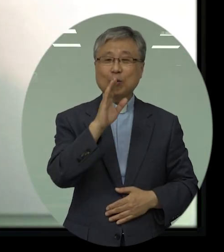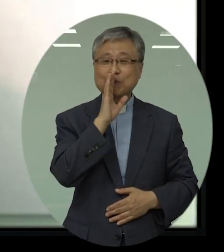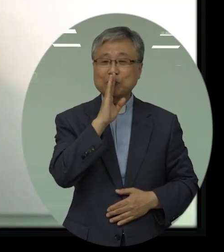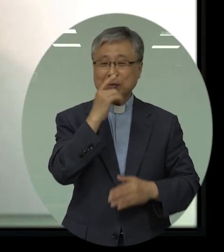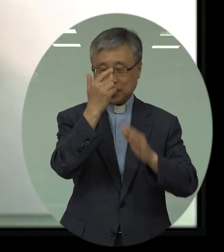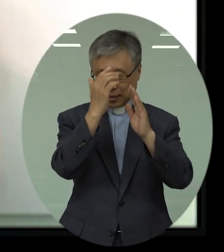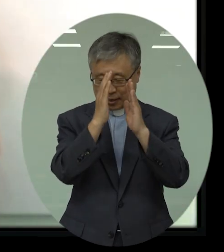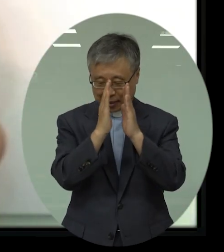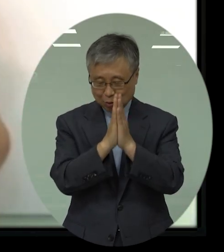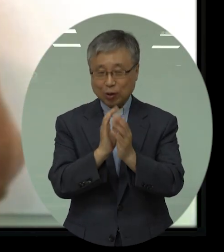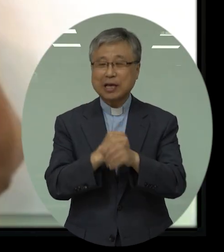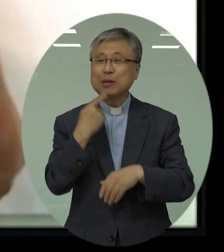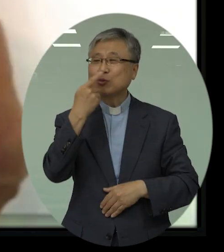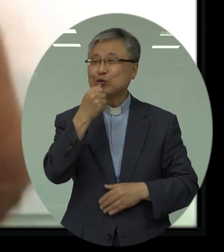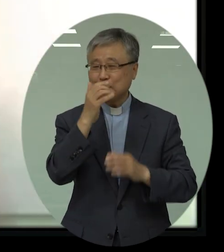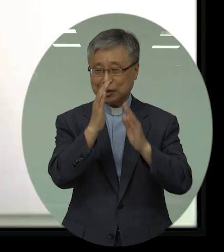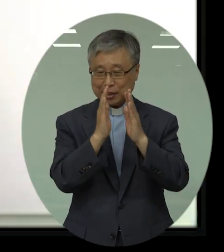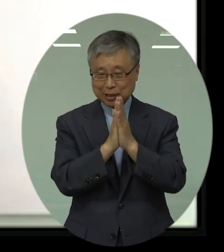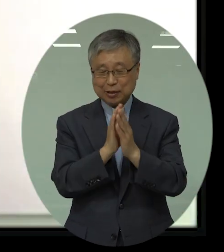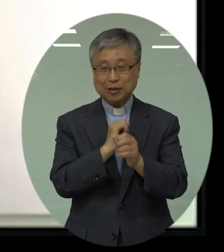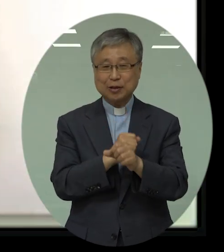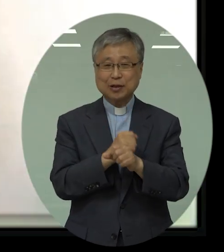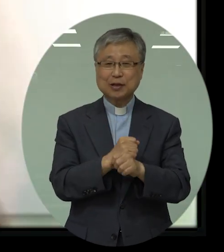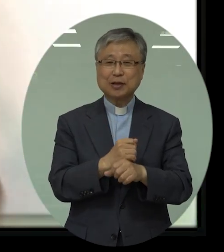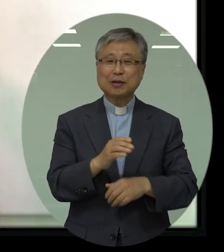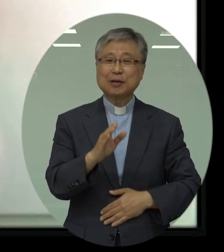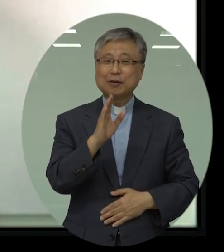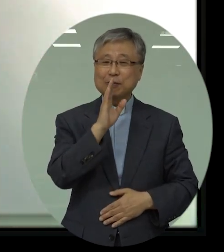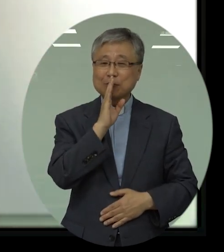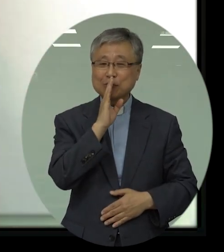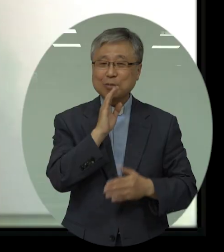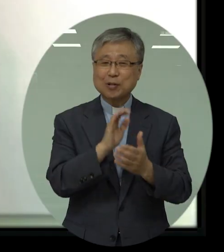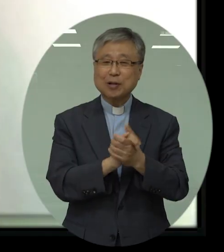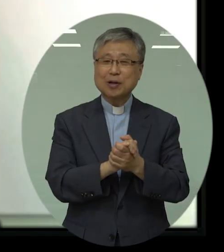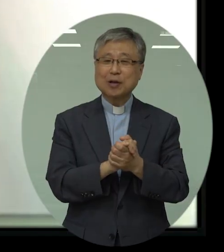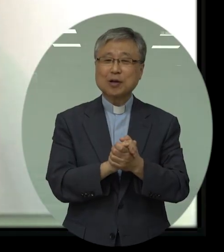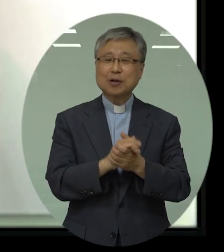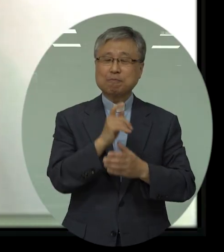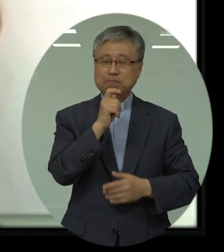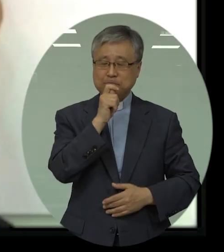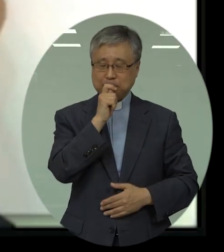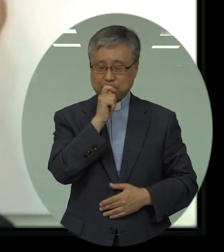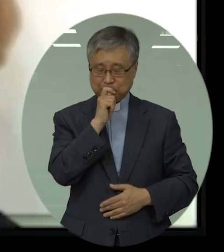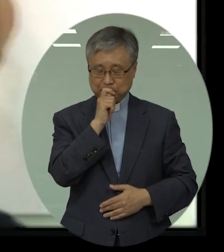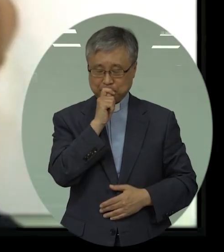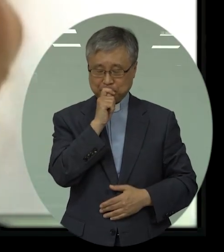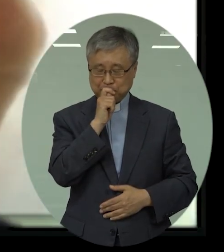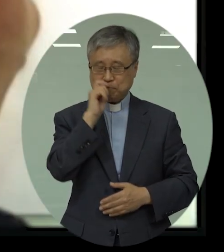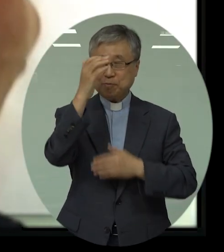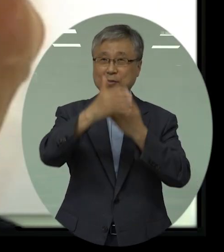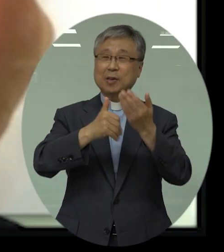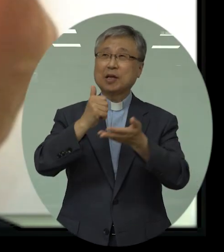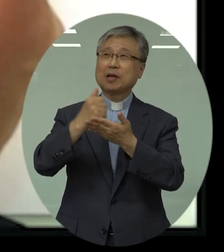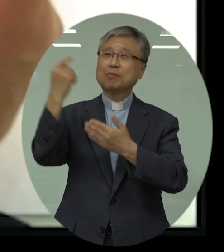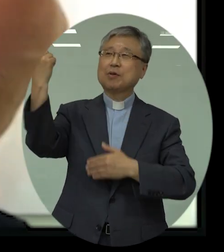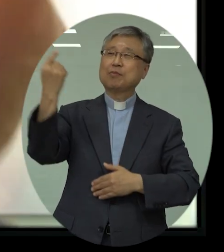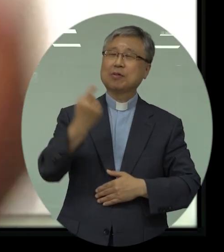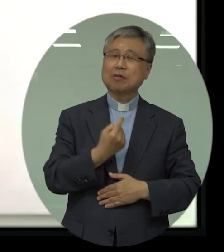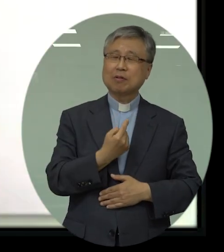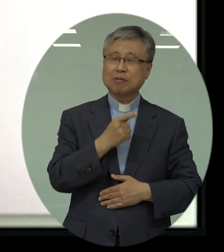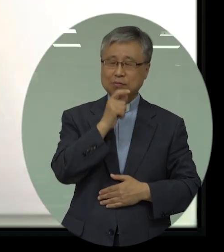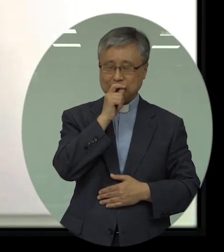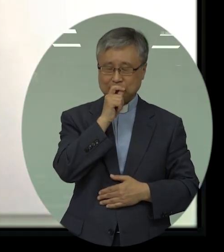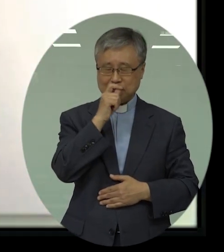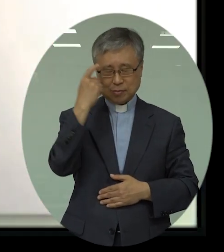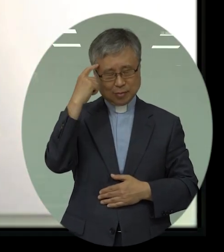기도하기, 입술로 기도하기. 컨템플라치오, 이건 조용히 침묵하면서 하나님의 임재를 묵상하는 것,